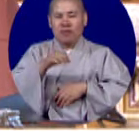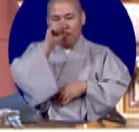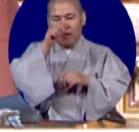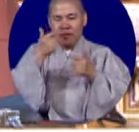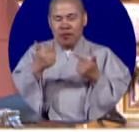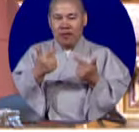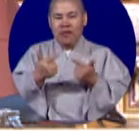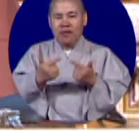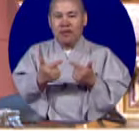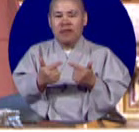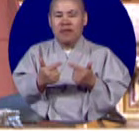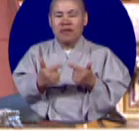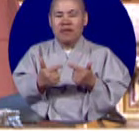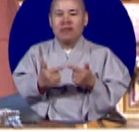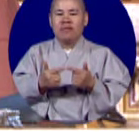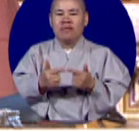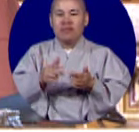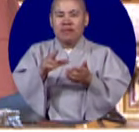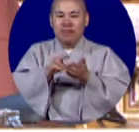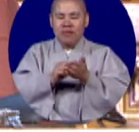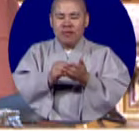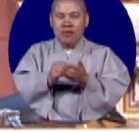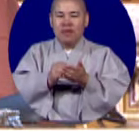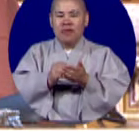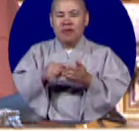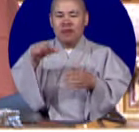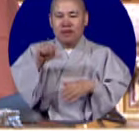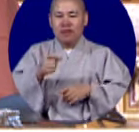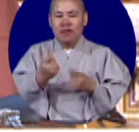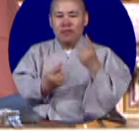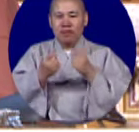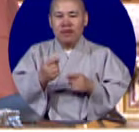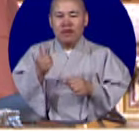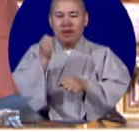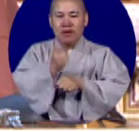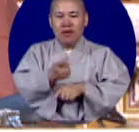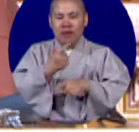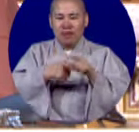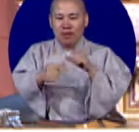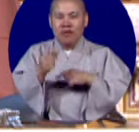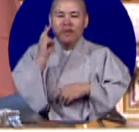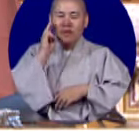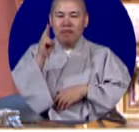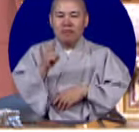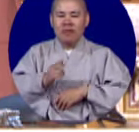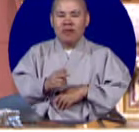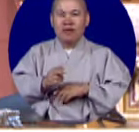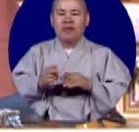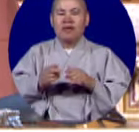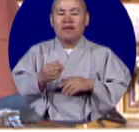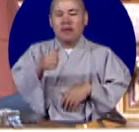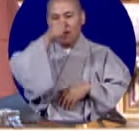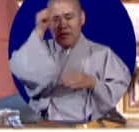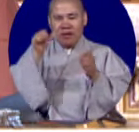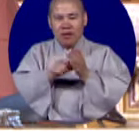진 것보다 이긴 게 더 심합니다. 그래서 인생을 지혜롭게 사는 사람은 이기려고 안 합니다.